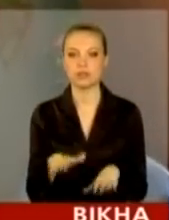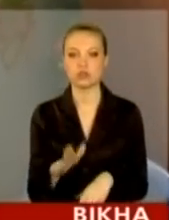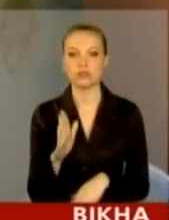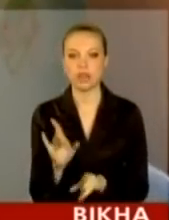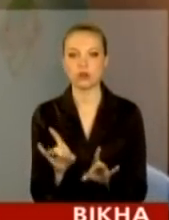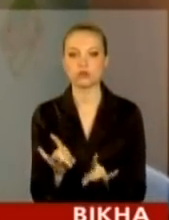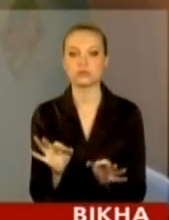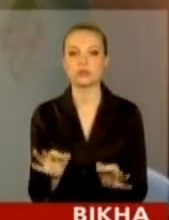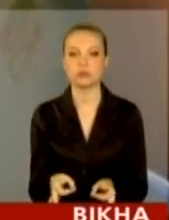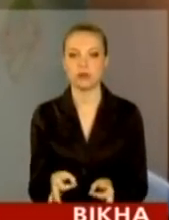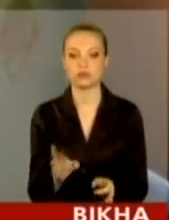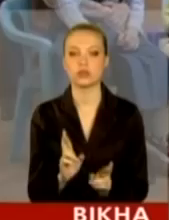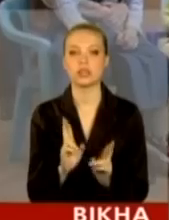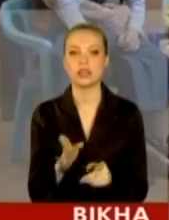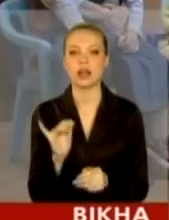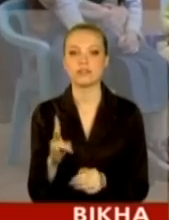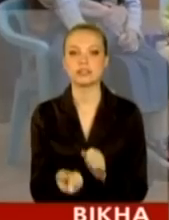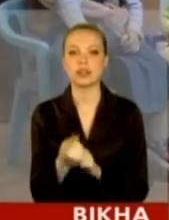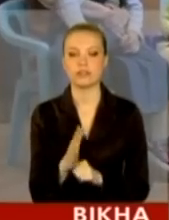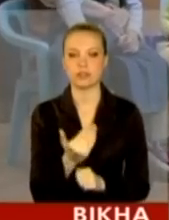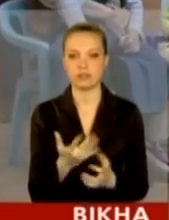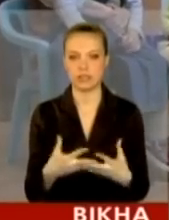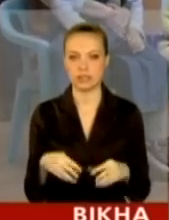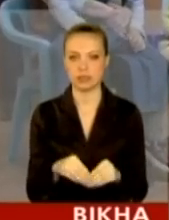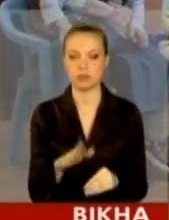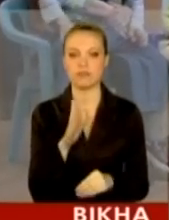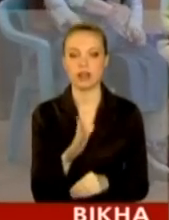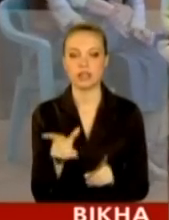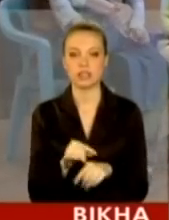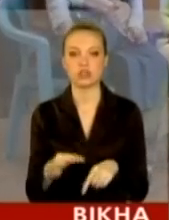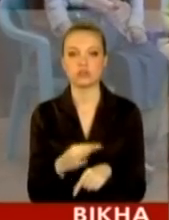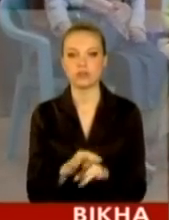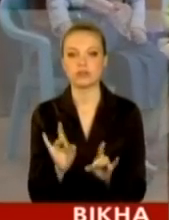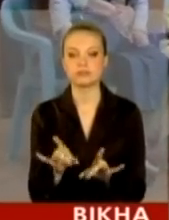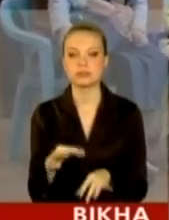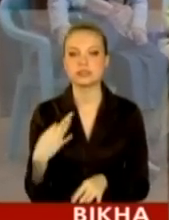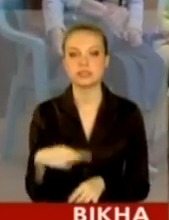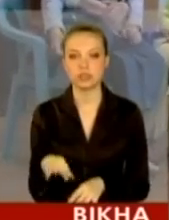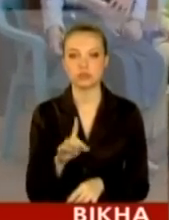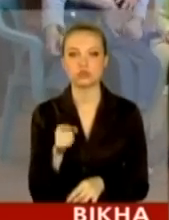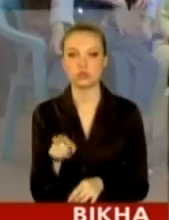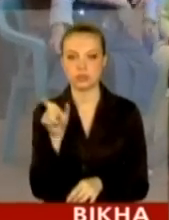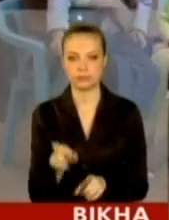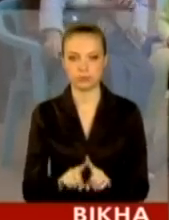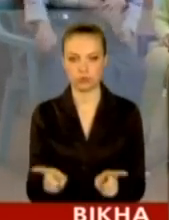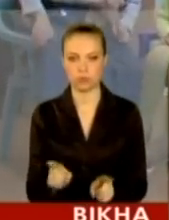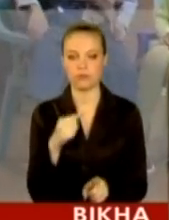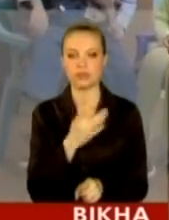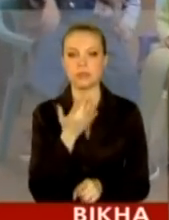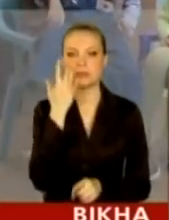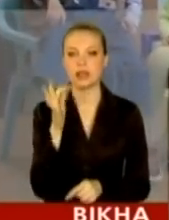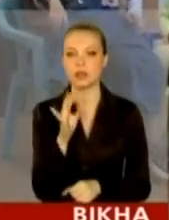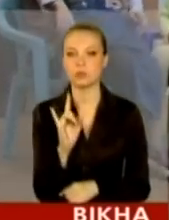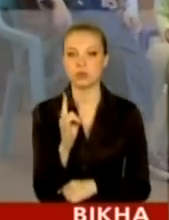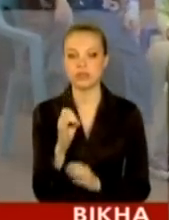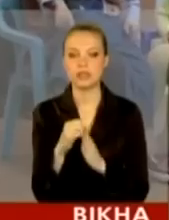Віталику розповісти правду, як він з'явився у їхній сім'ї. Валентина з чоловіком пояснили синові: «Ти особливий». Вони мріяли про